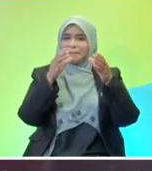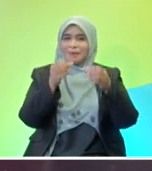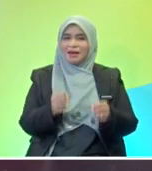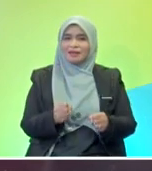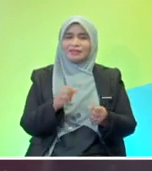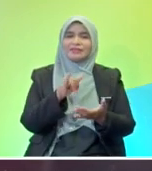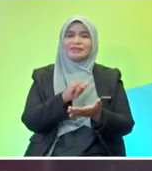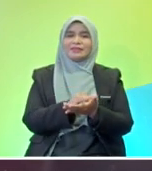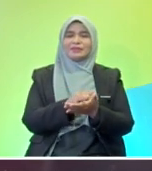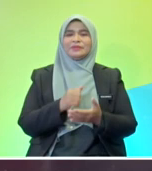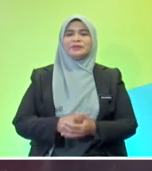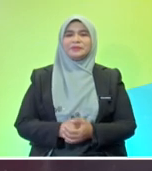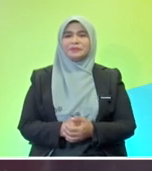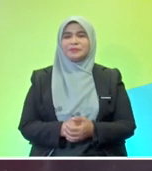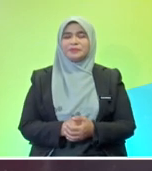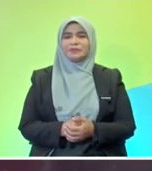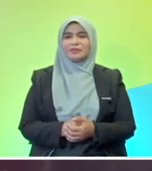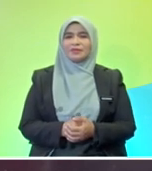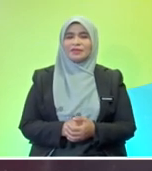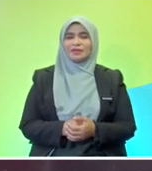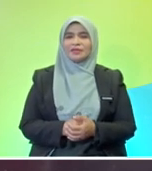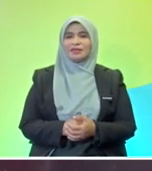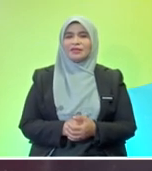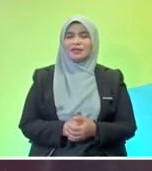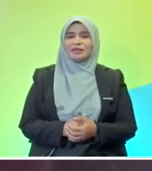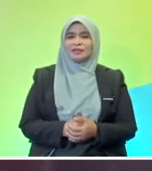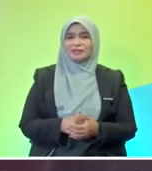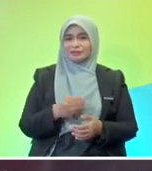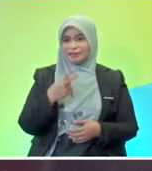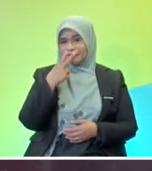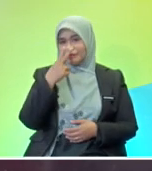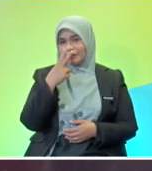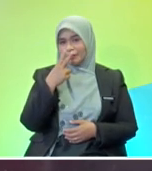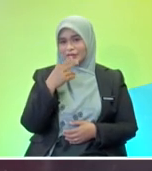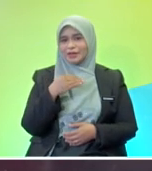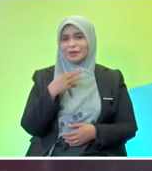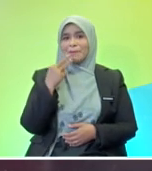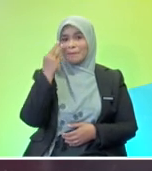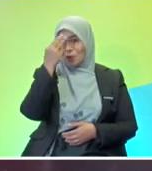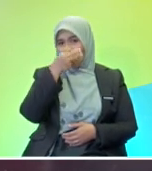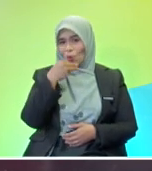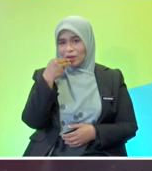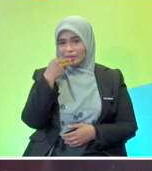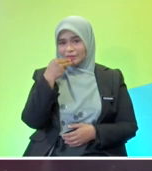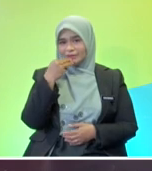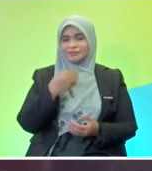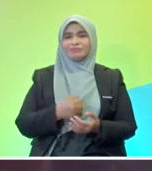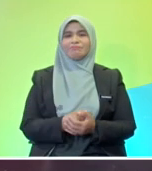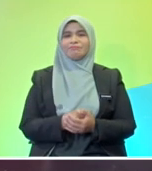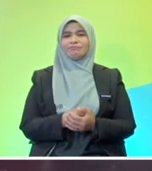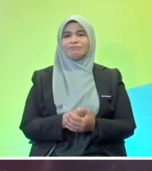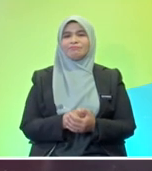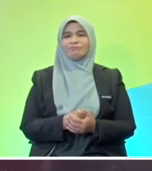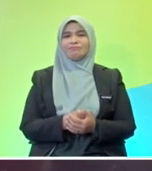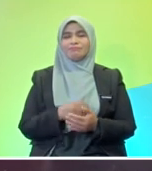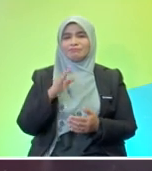tanya Fika pula tentang ekspresi wajah boneka. Kita test Fika. Boleh cikgu, tak? Cikgu, tapi sebelum